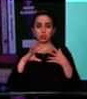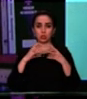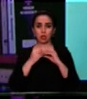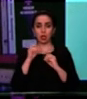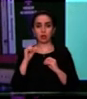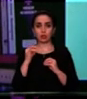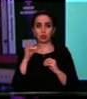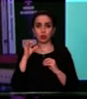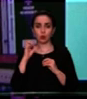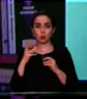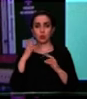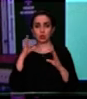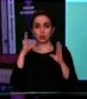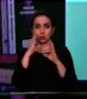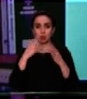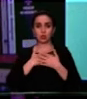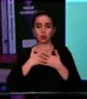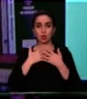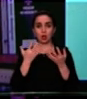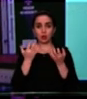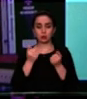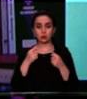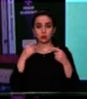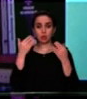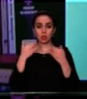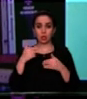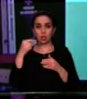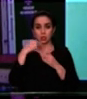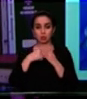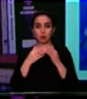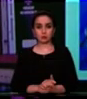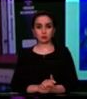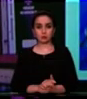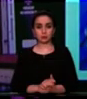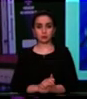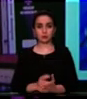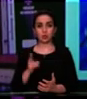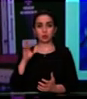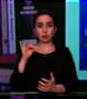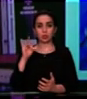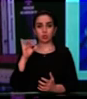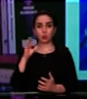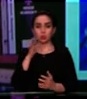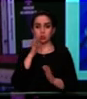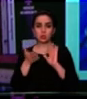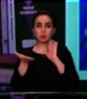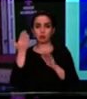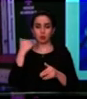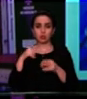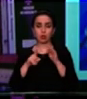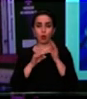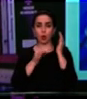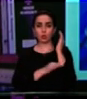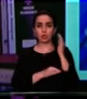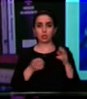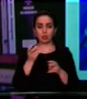aerob organizmlar, ya'ni kislorod bilan nafas oluvchi organizmlar paydo bo'lgan. Protrozoy erasining oxiriga kelib,